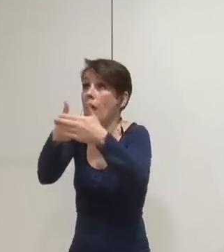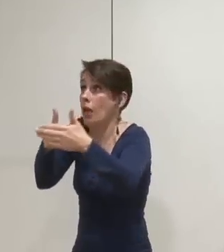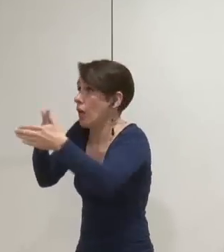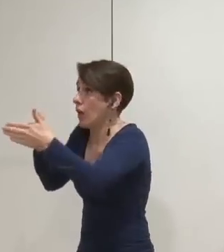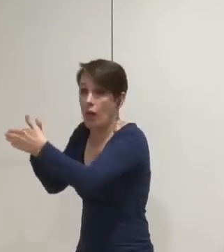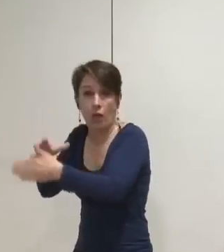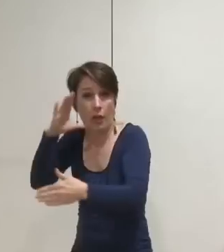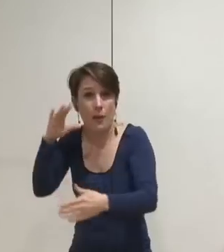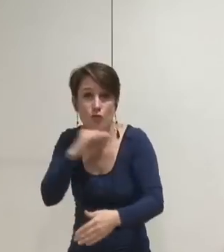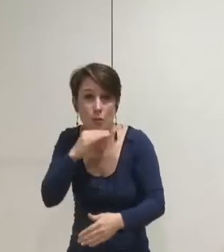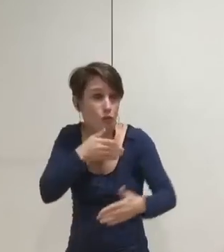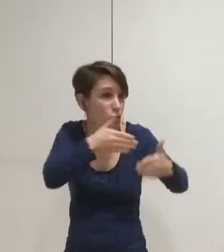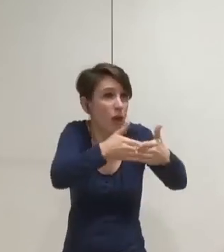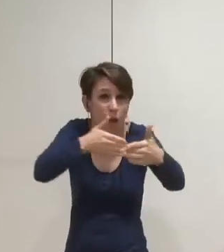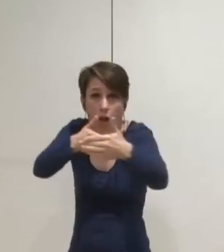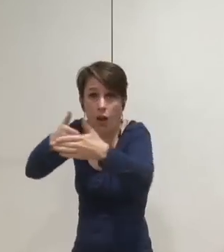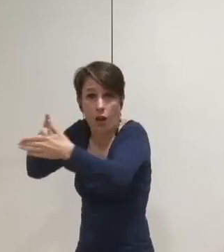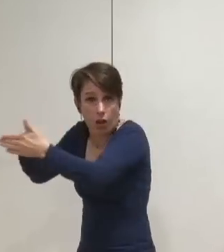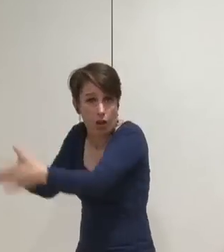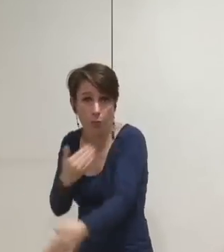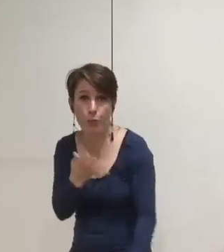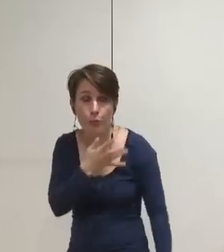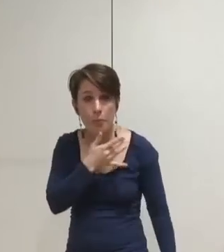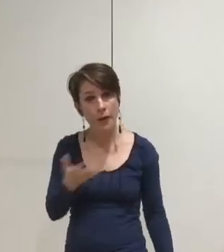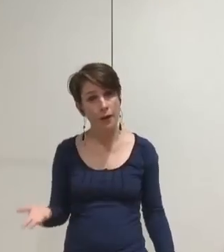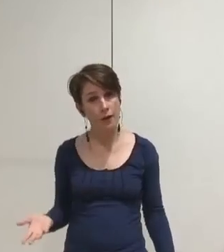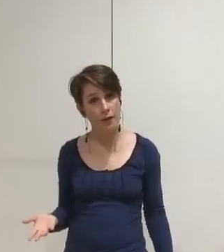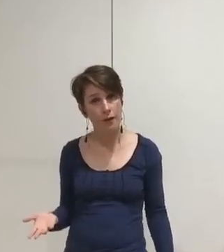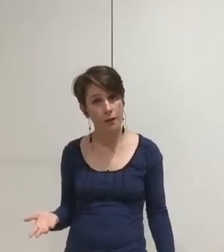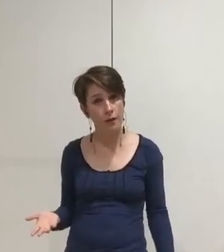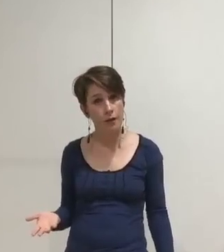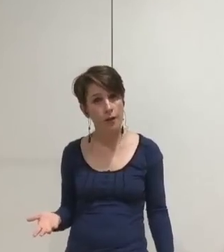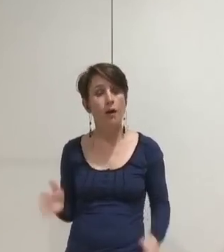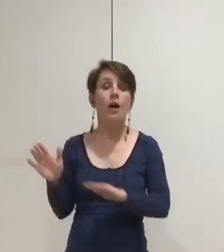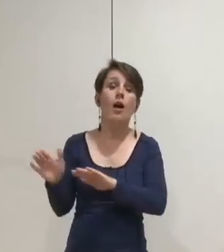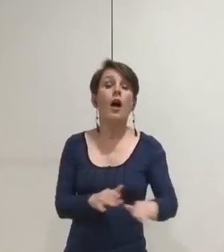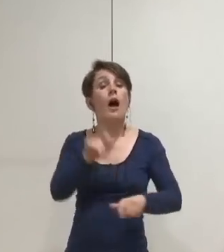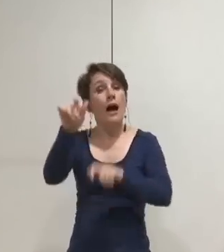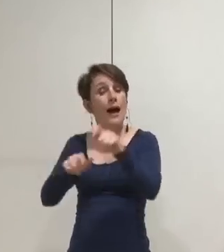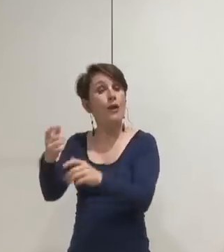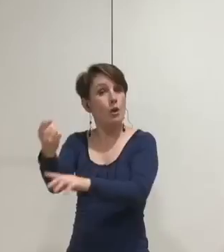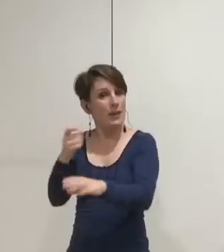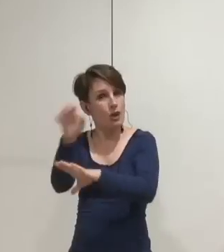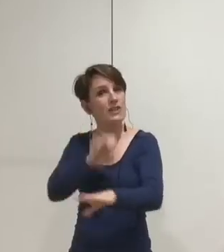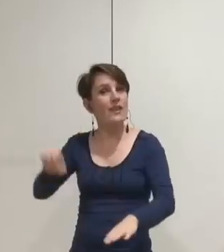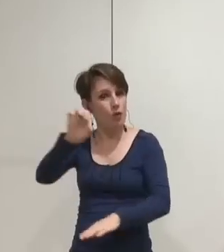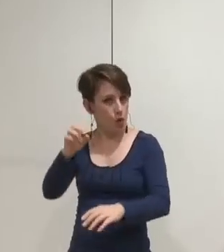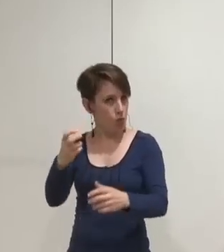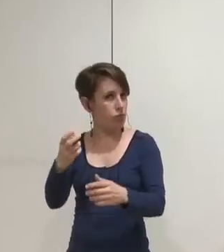de solution d'hébergement d'urgence alors quand au rtissant de l'Union européenne les Rome